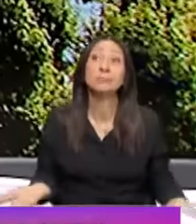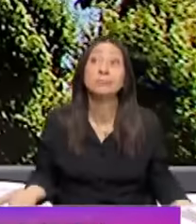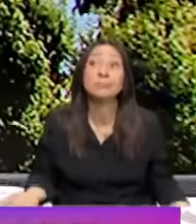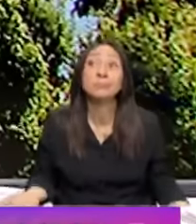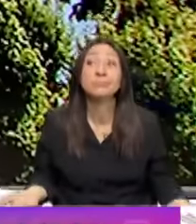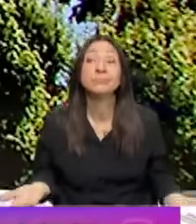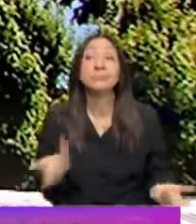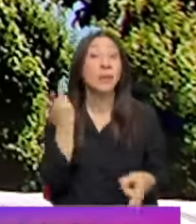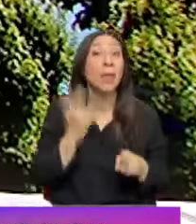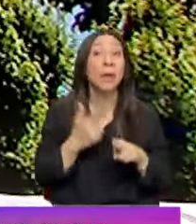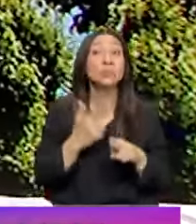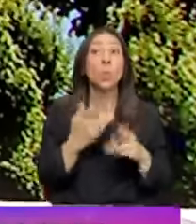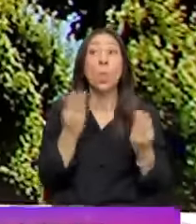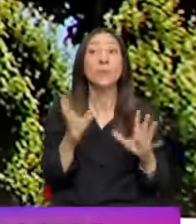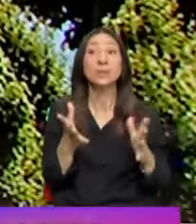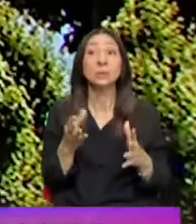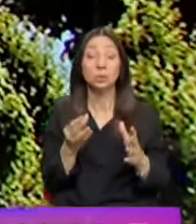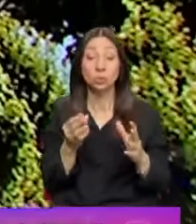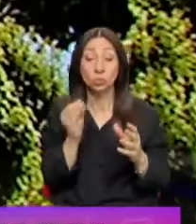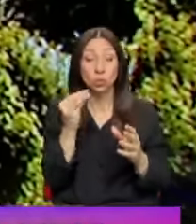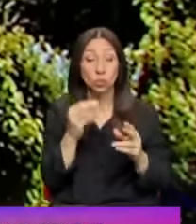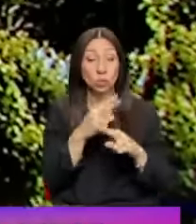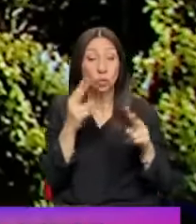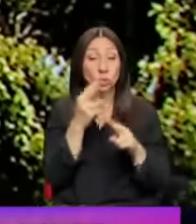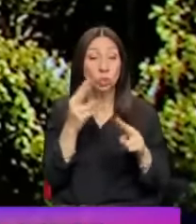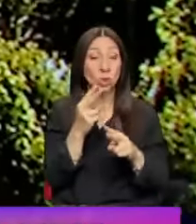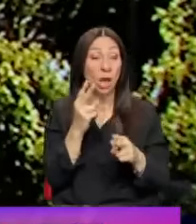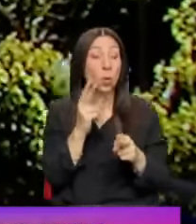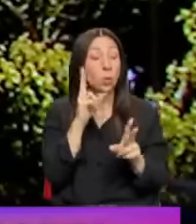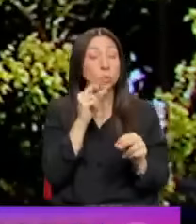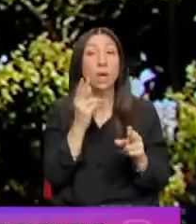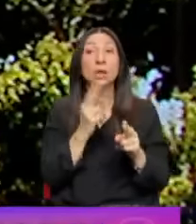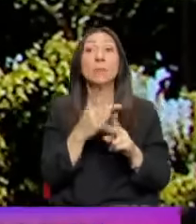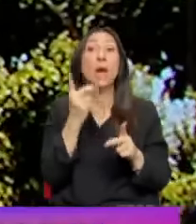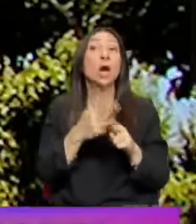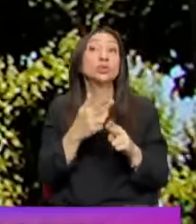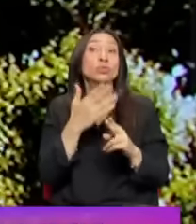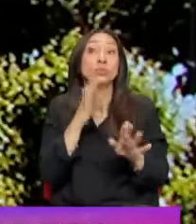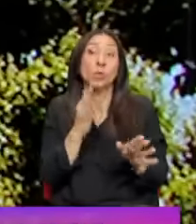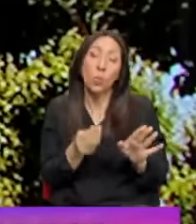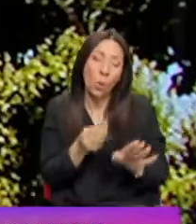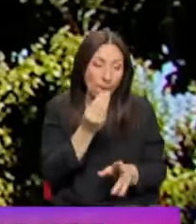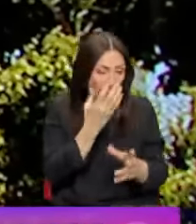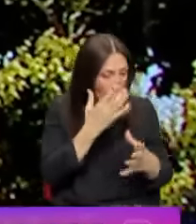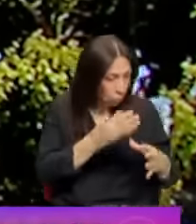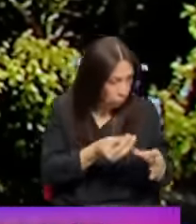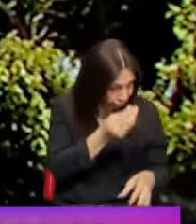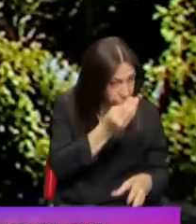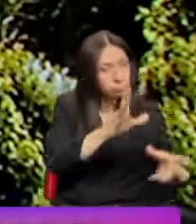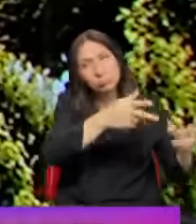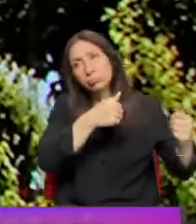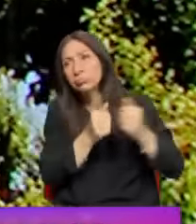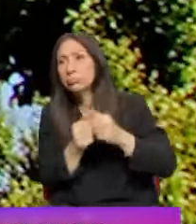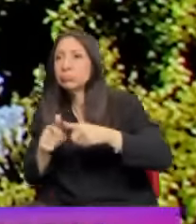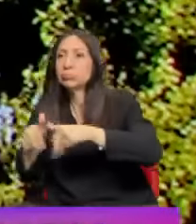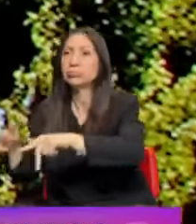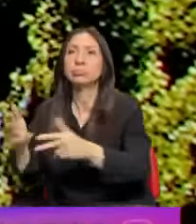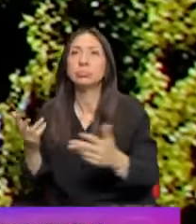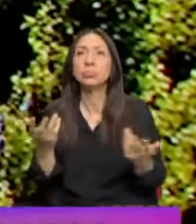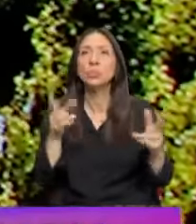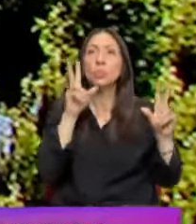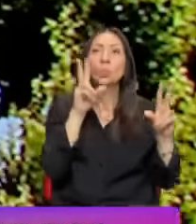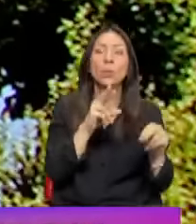Yani ne kadar acil olabilir ki, çocuğunun gündüz uykusundan daha önemli değilse eğer, büyük bir aciliyet yoksa çocuğun uyanmasını bekleyeceksin arabada. Bölmeyeceksin,